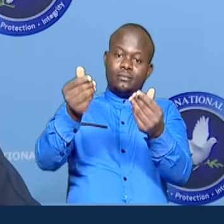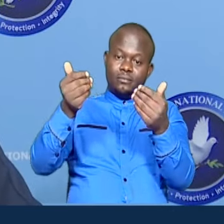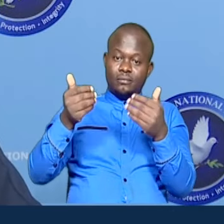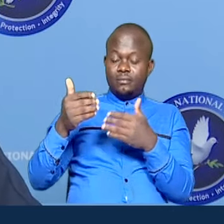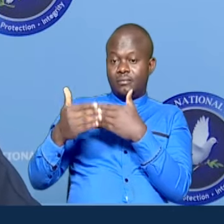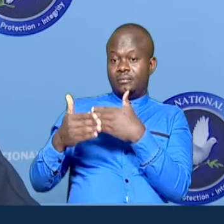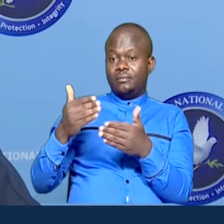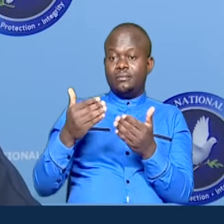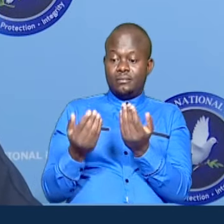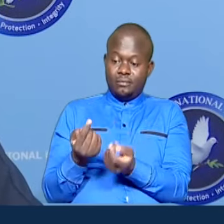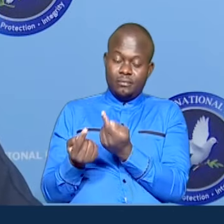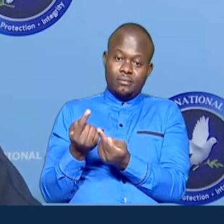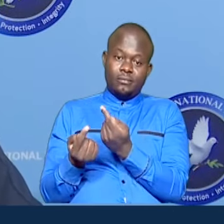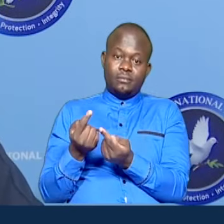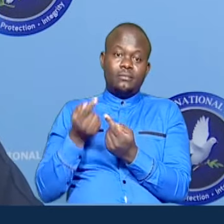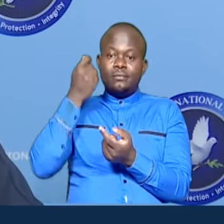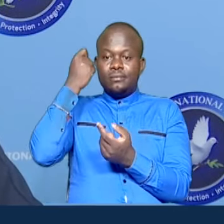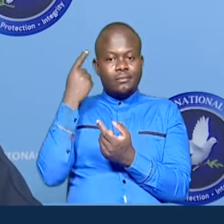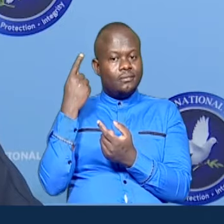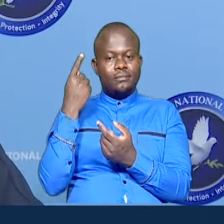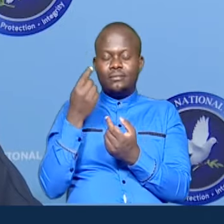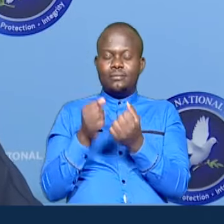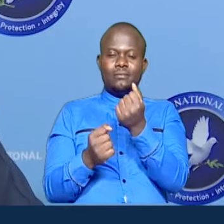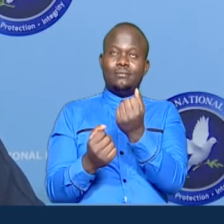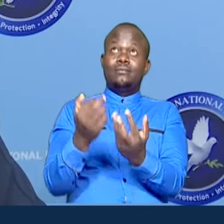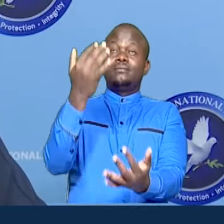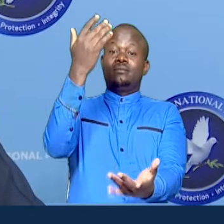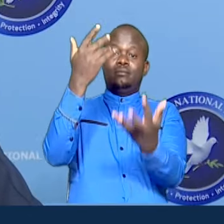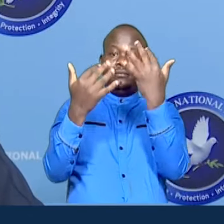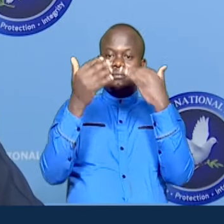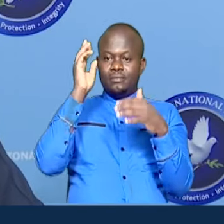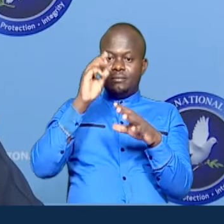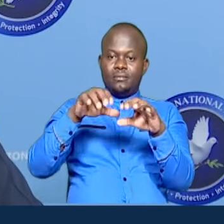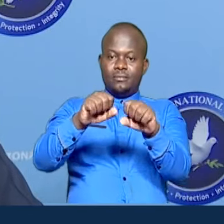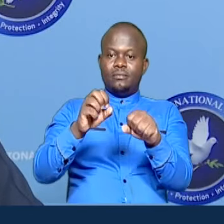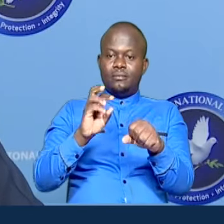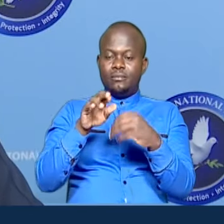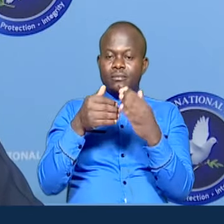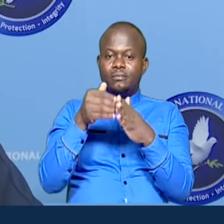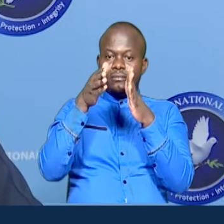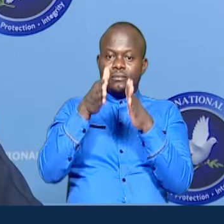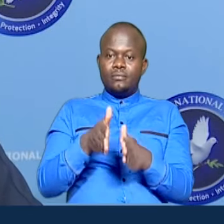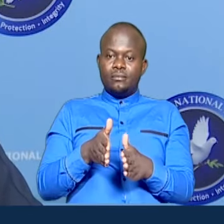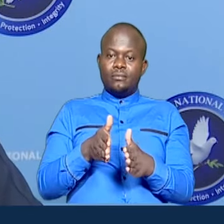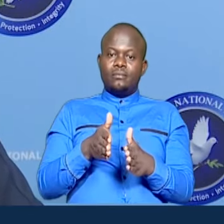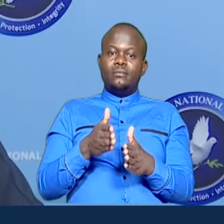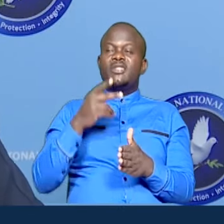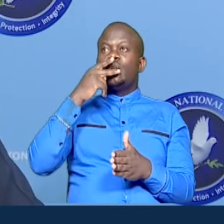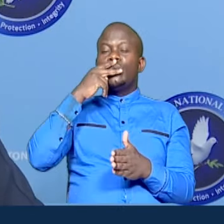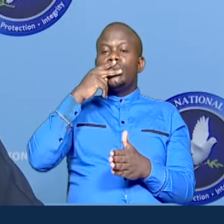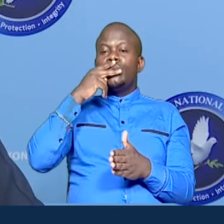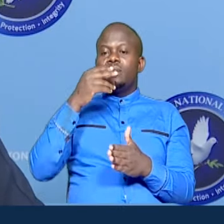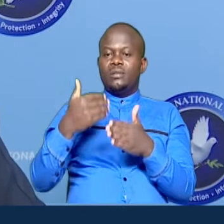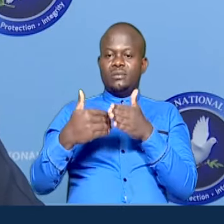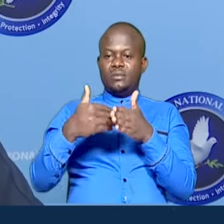ukashyira imbabura yaka, birumvikana hari inkongi y'umuriro kuko ya gaz iri bufatwe, cyangwa umuntu akanywera itabi hafi y'aho icupa